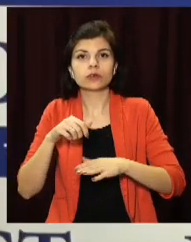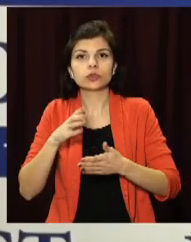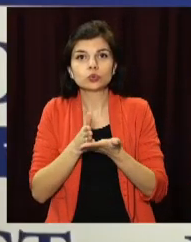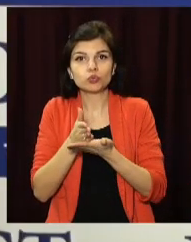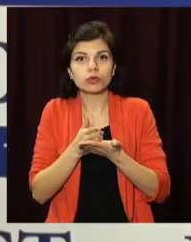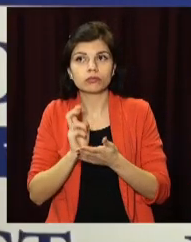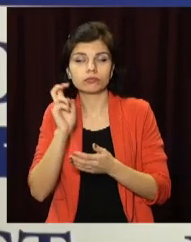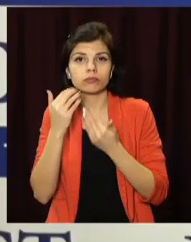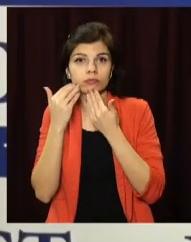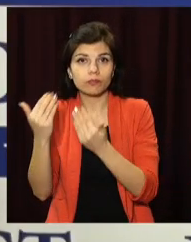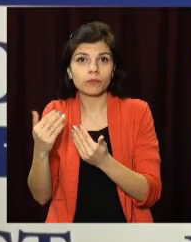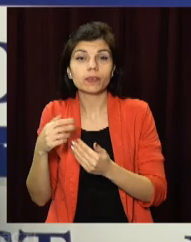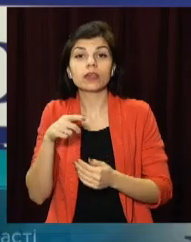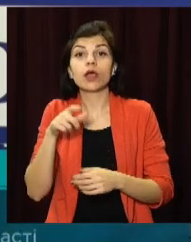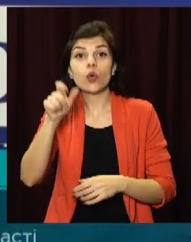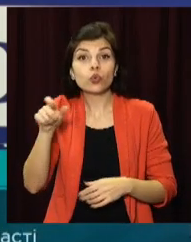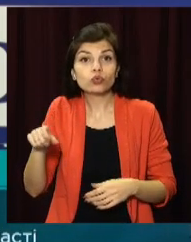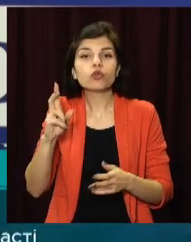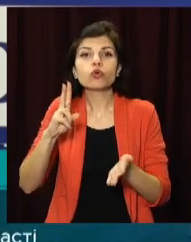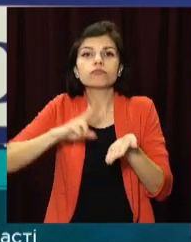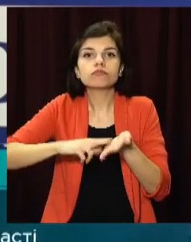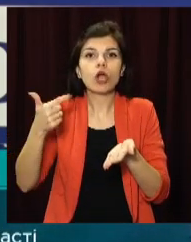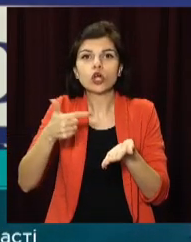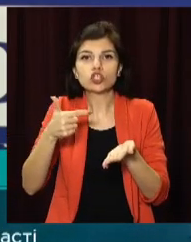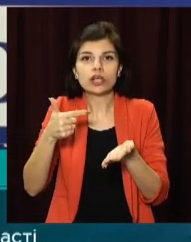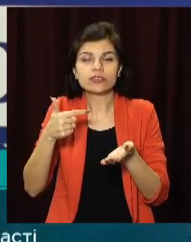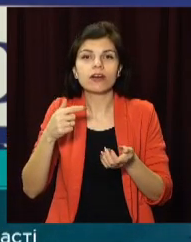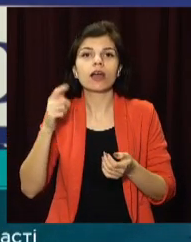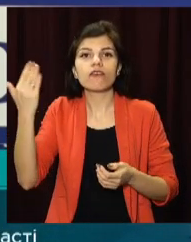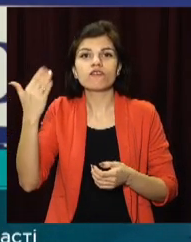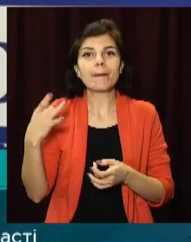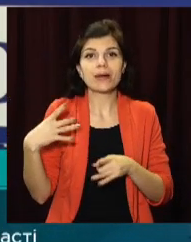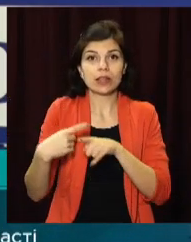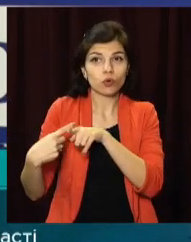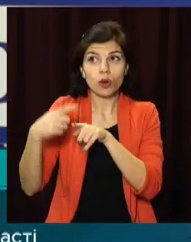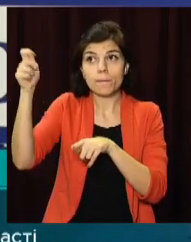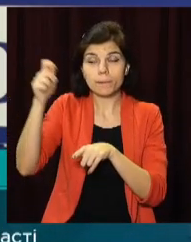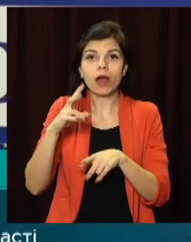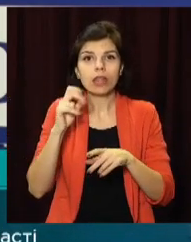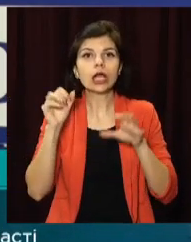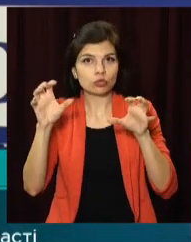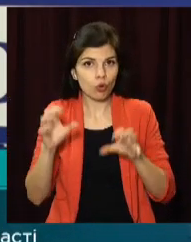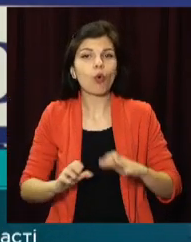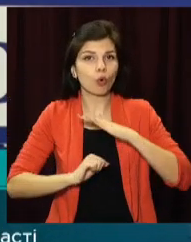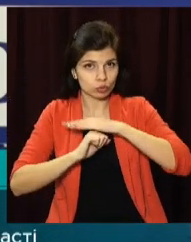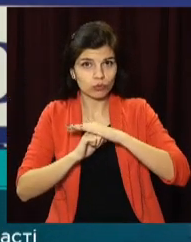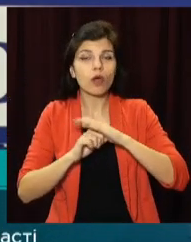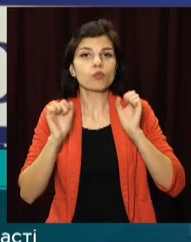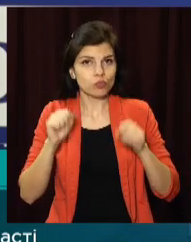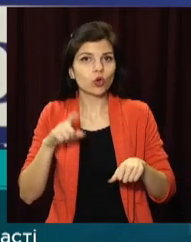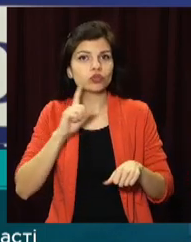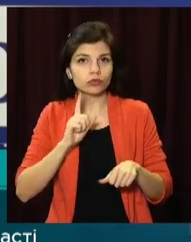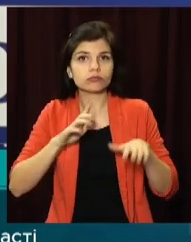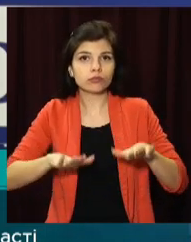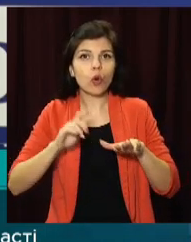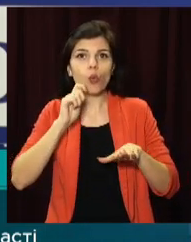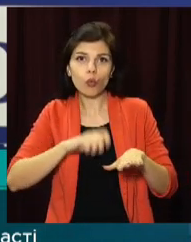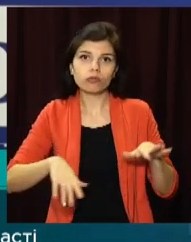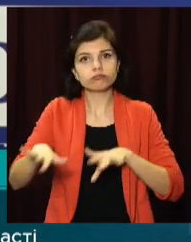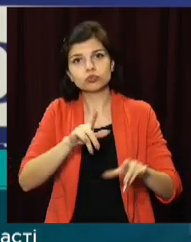служби. Громадяни Республіки Білорусі, які прибули в Україну на законній підставі, можуть тимчасово перебувати на